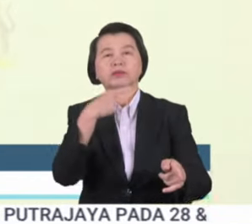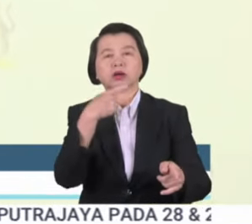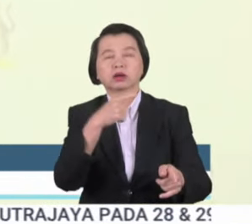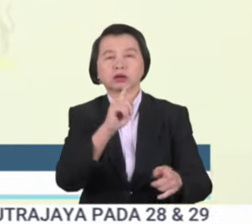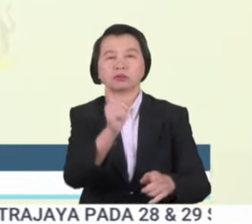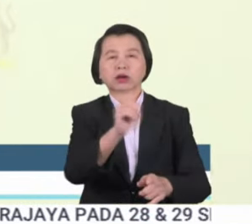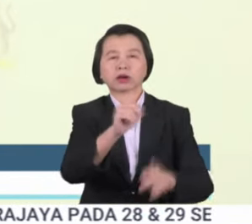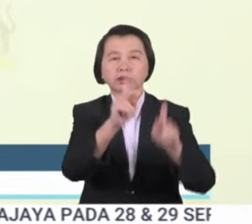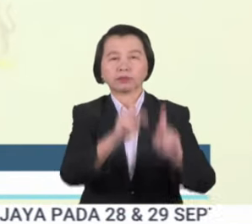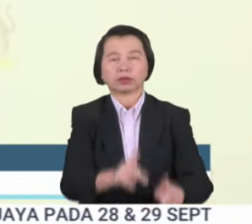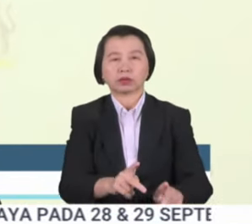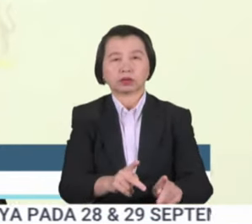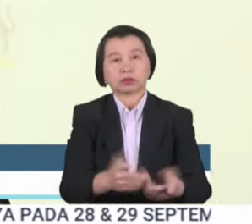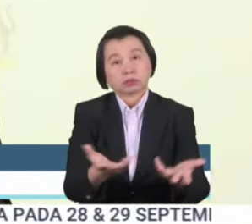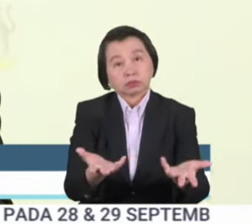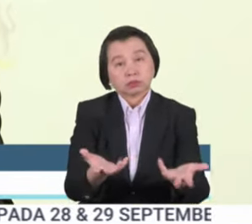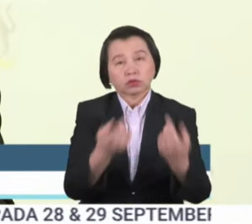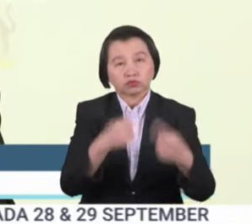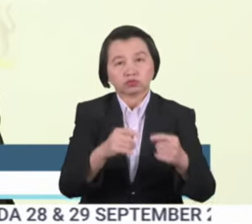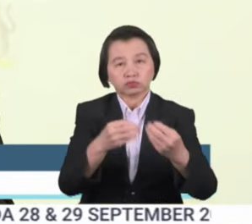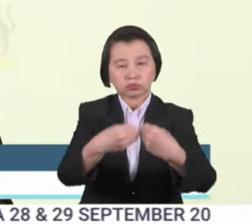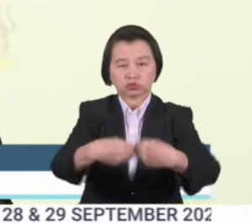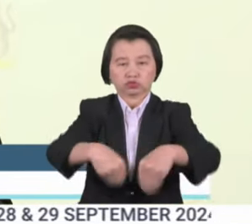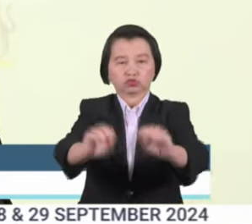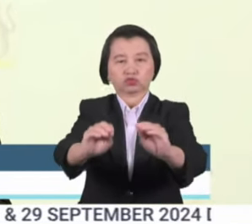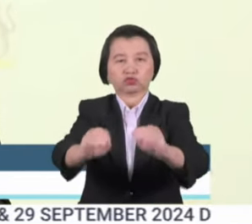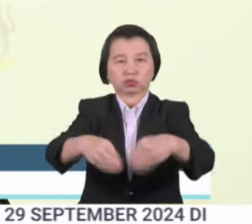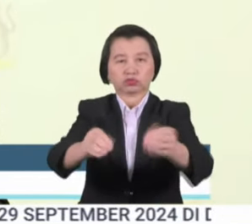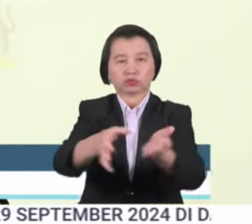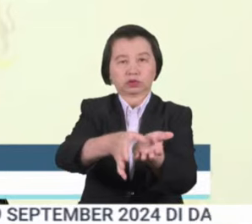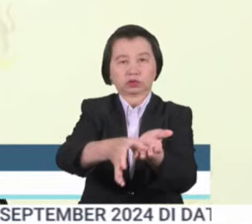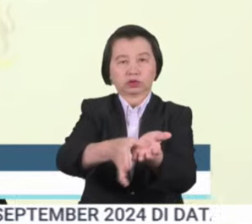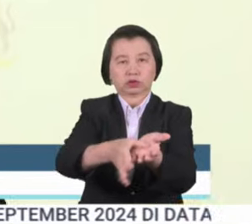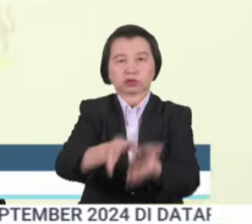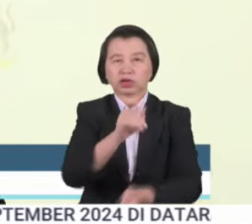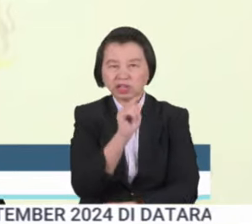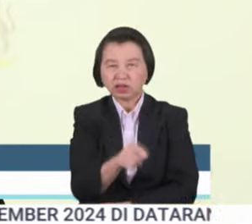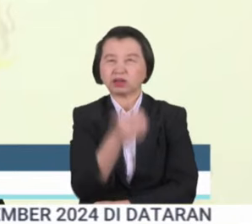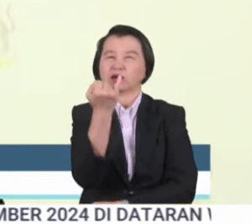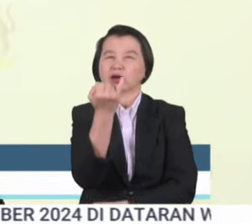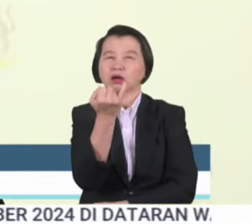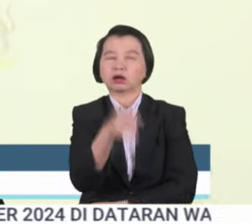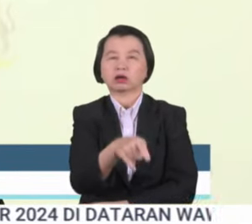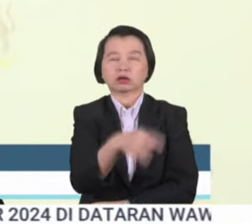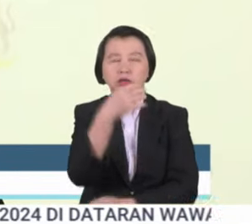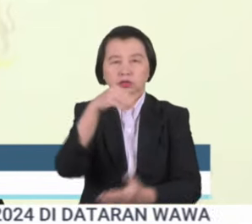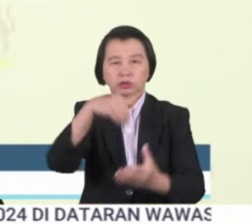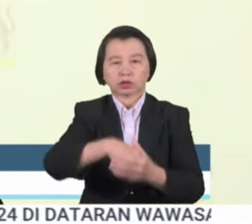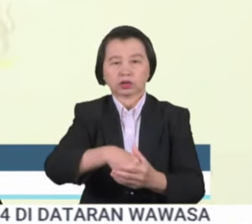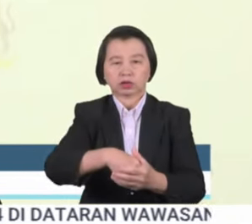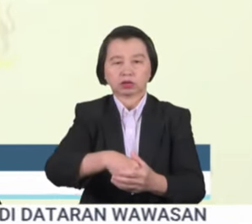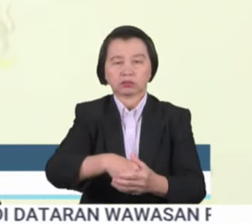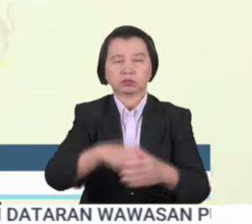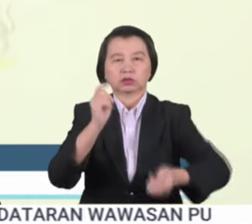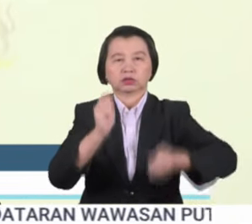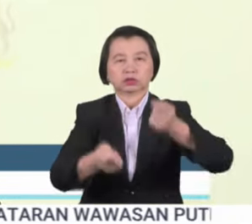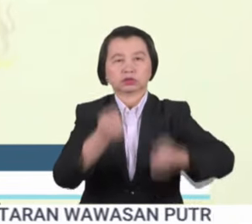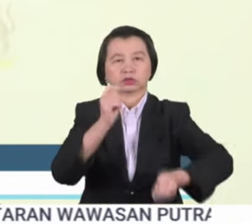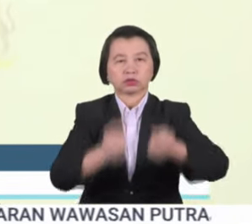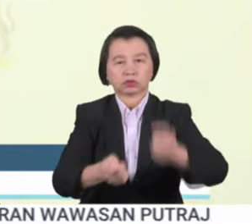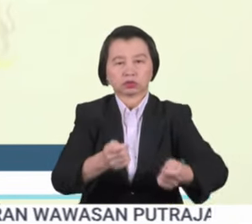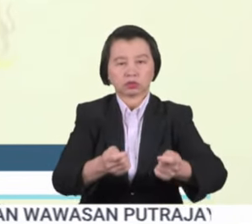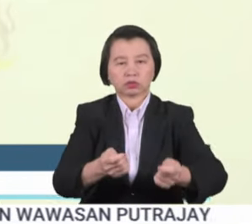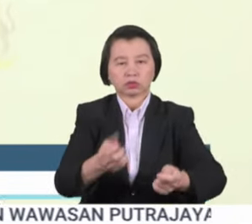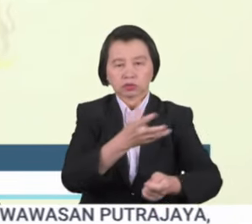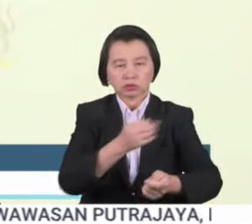yang mungkin cuba menjual dadah seperti ini di platform, bukan hanya